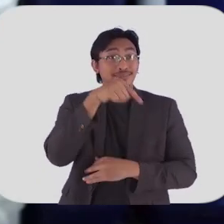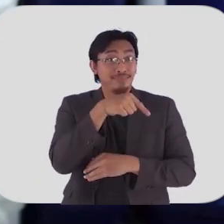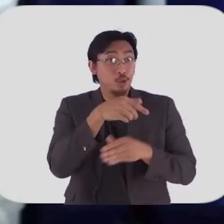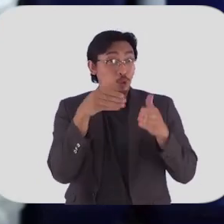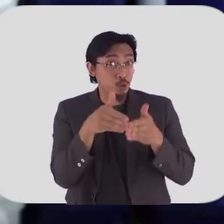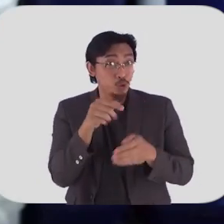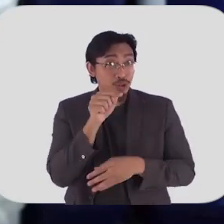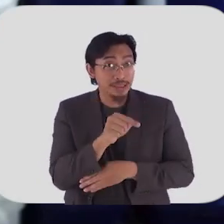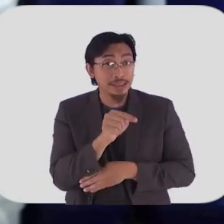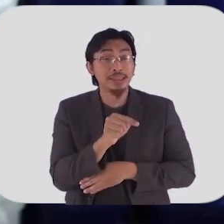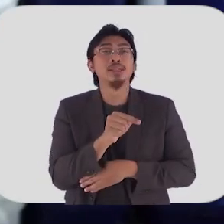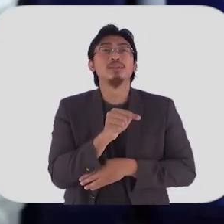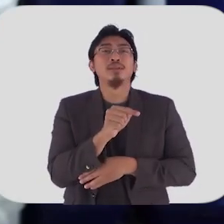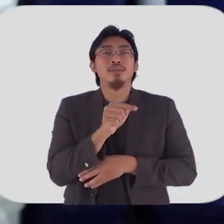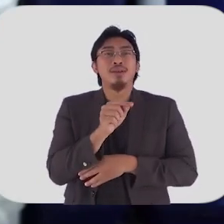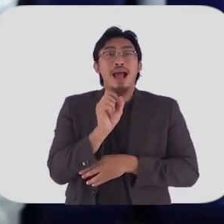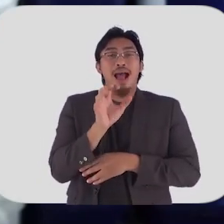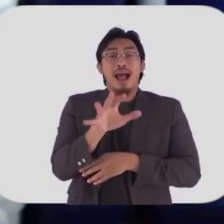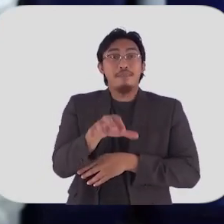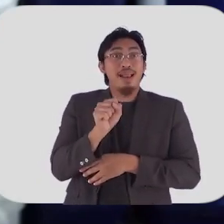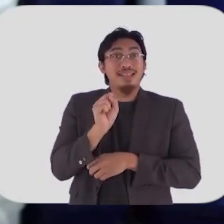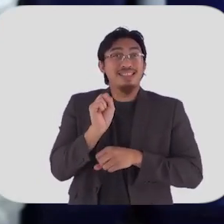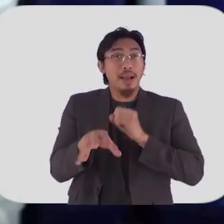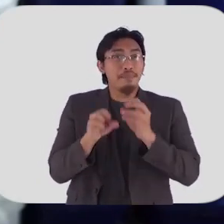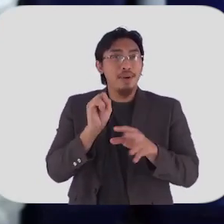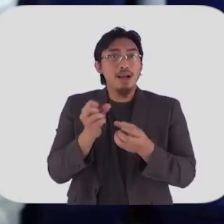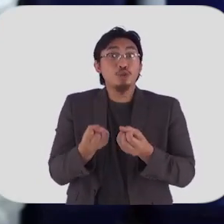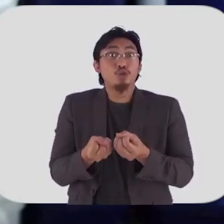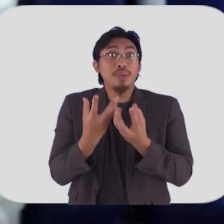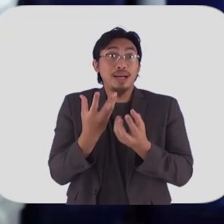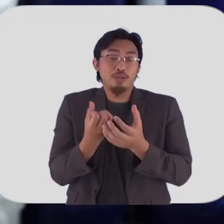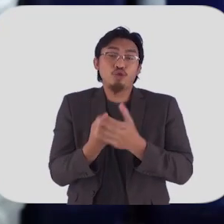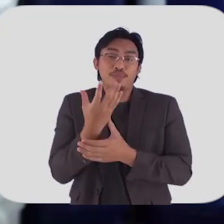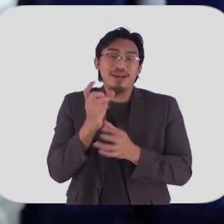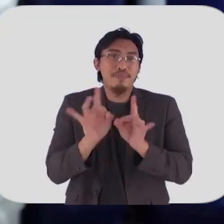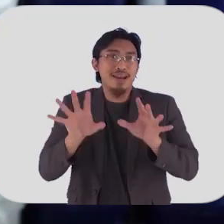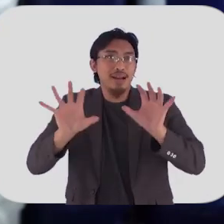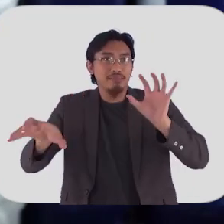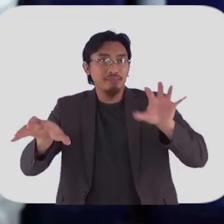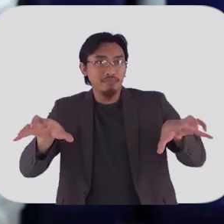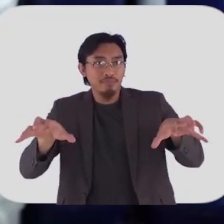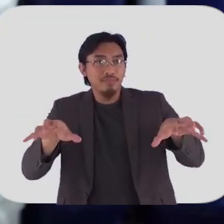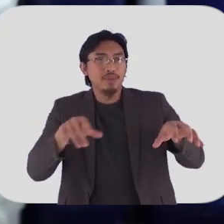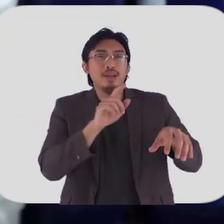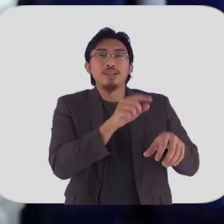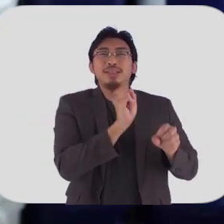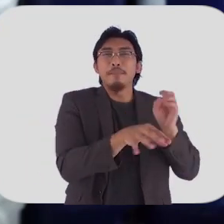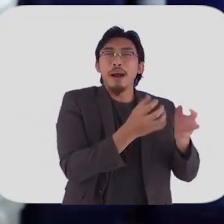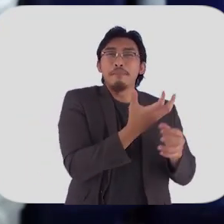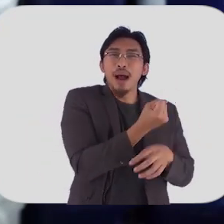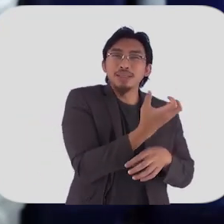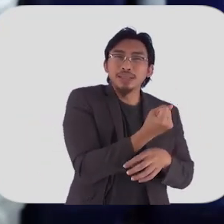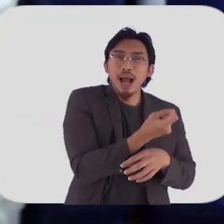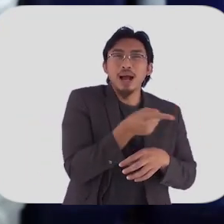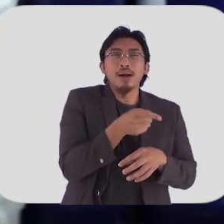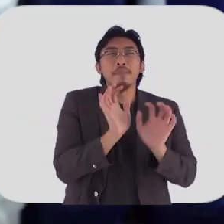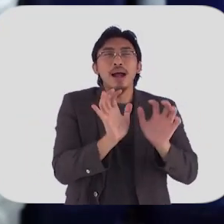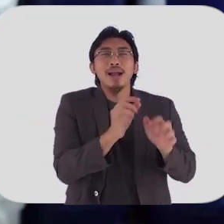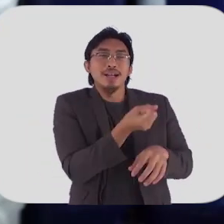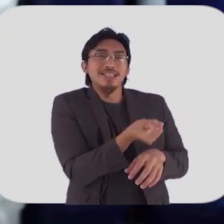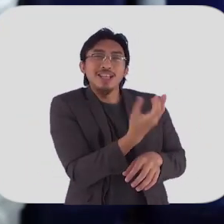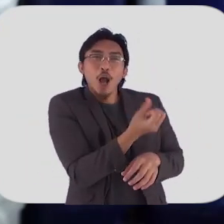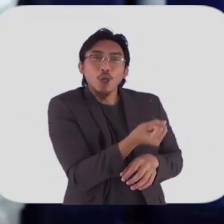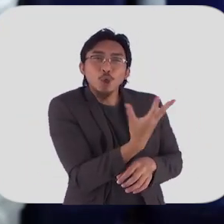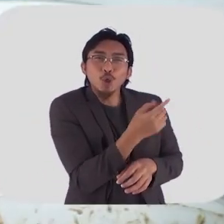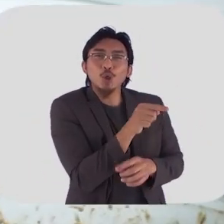di proyek ini kita mengambil sampah dari 2 sumber yang berbeda, di sampah basah atau sampah pasar yang